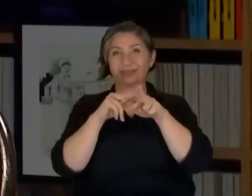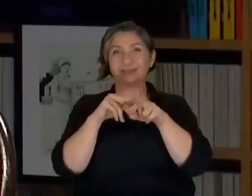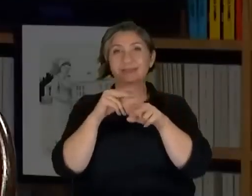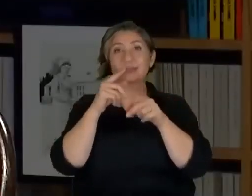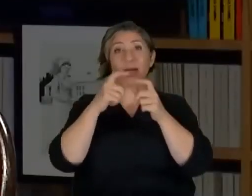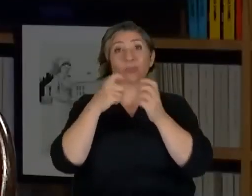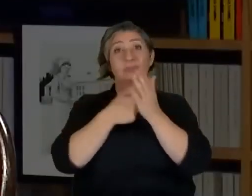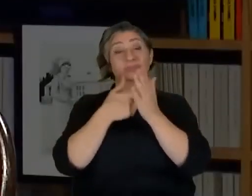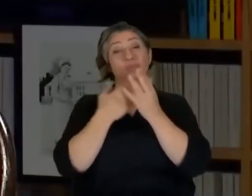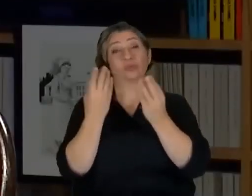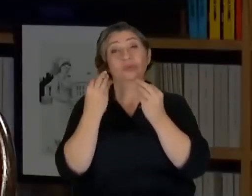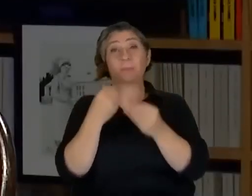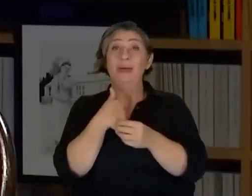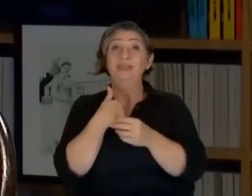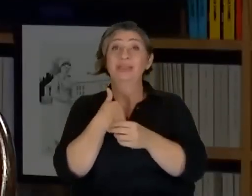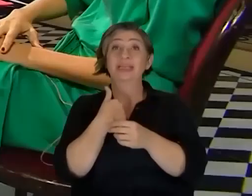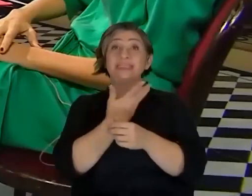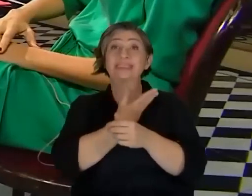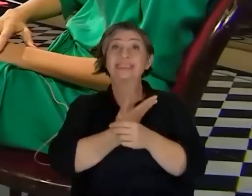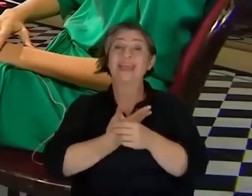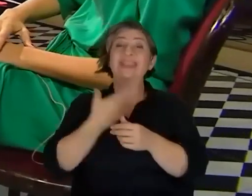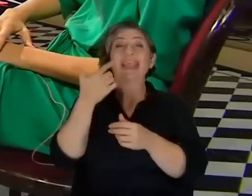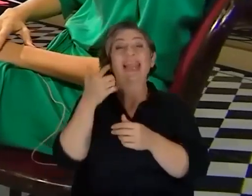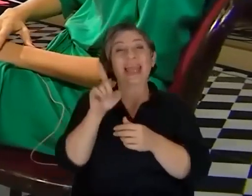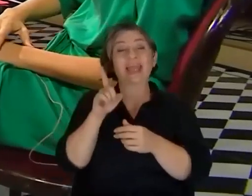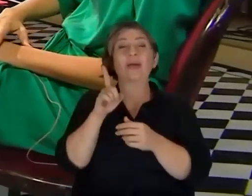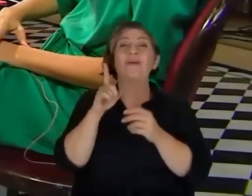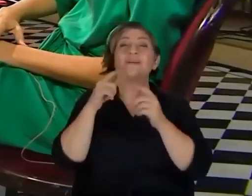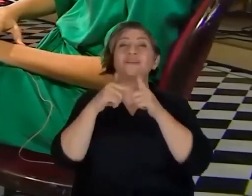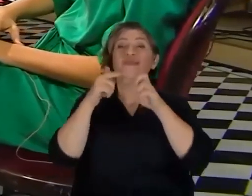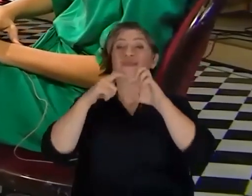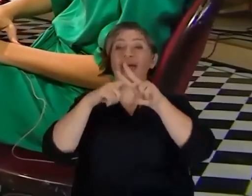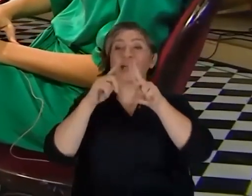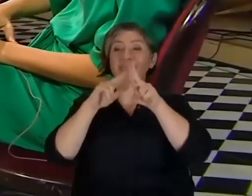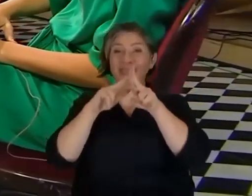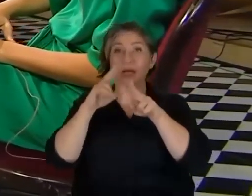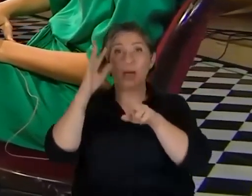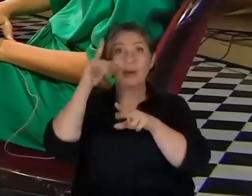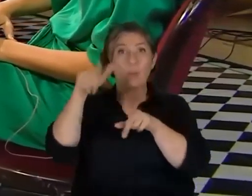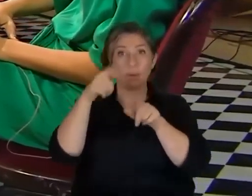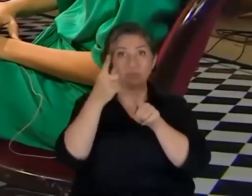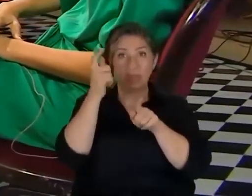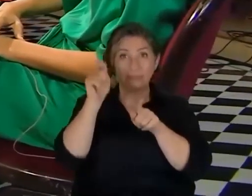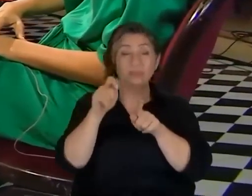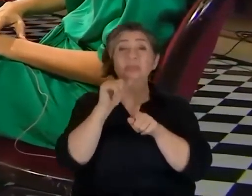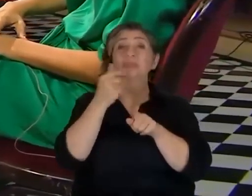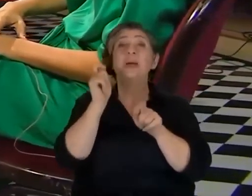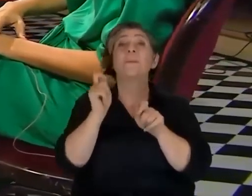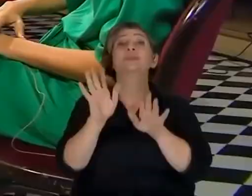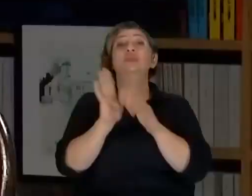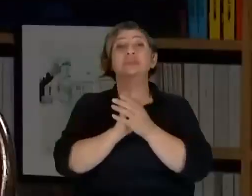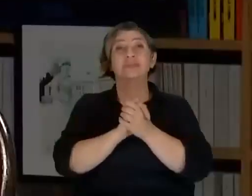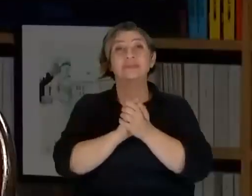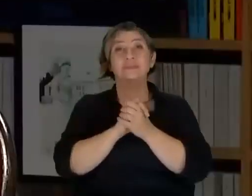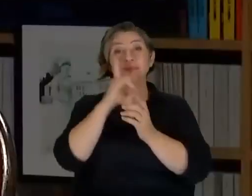Evet. Ha? Çok güzel bence de sevgili Frank. Böyle bir şey var mı? Başka bir mesela Amerikalı evet. Bir şey yapmış mı böyle Dear Frank'le yok? Yok hiç